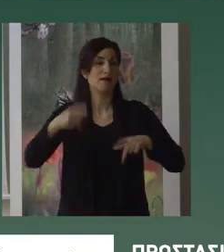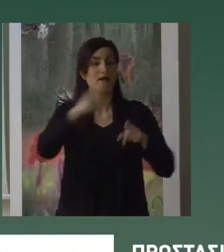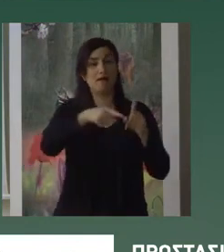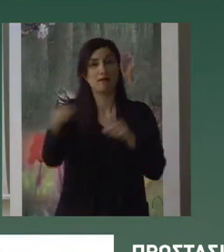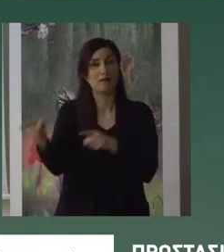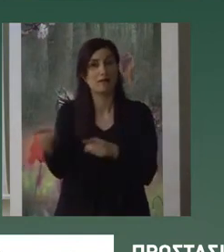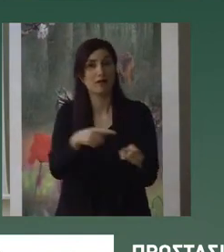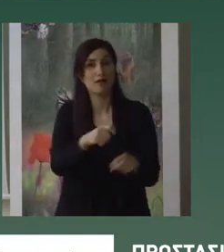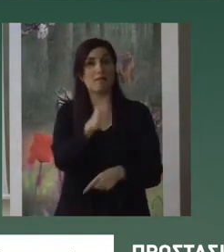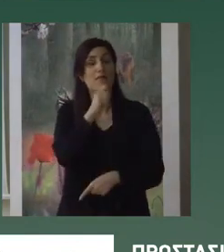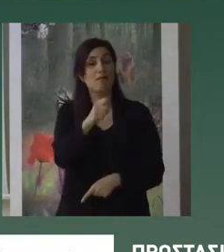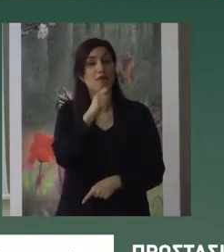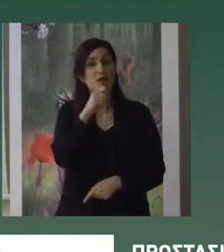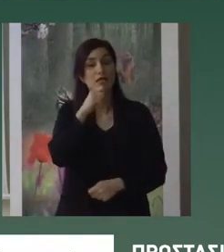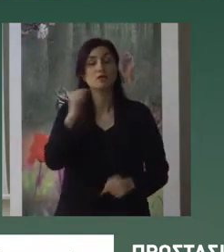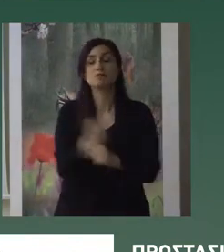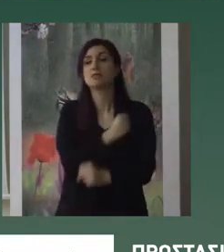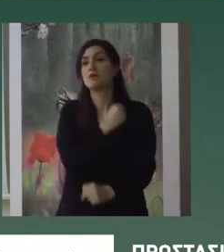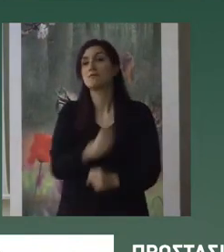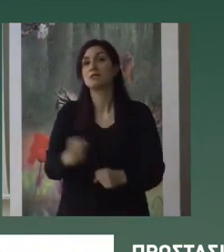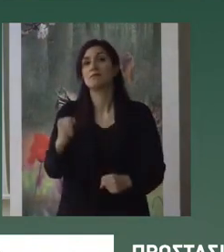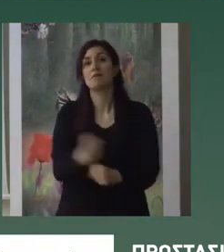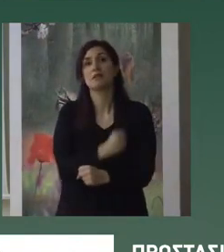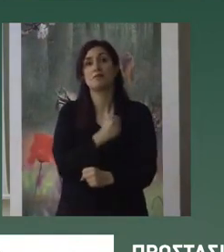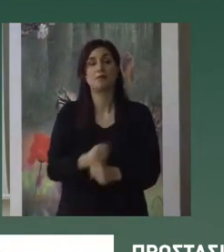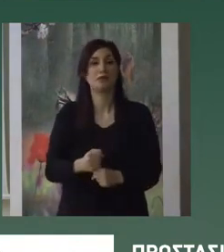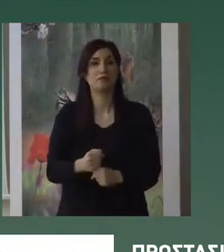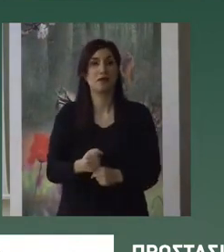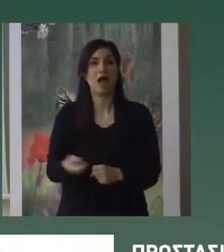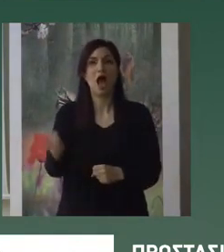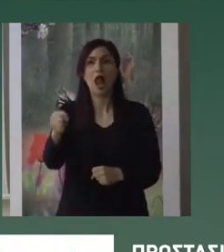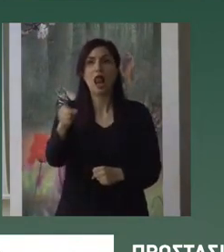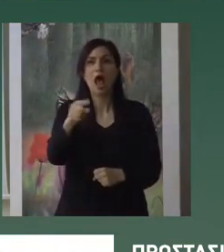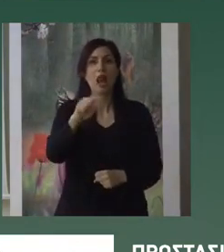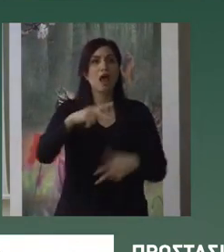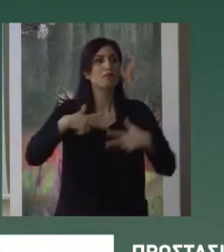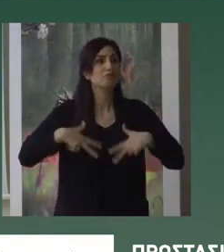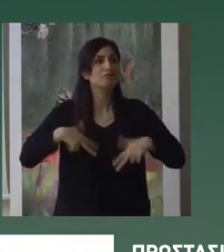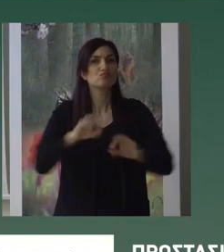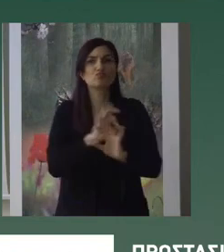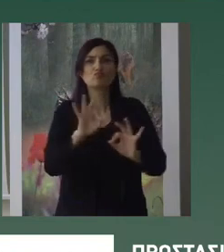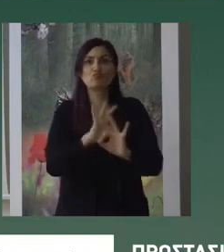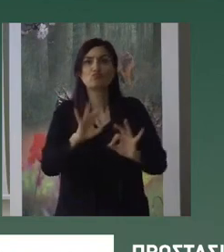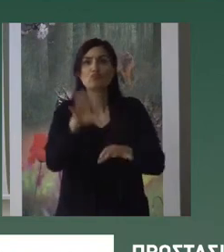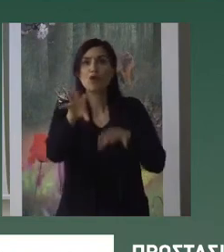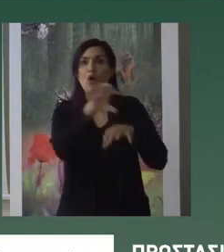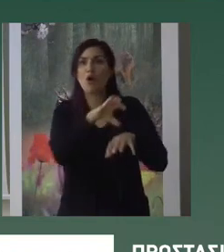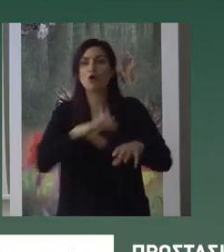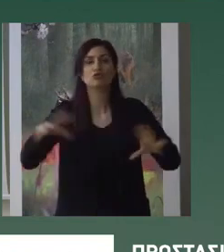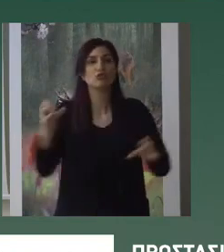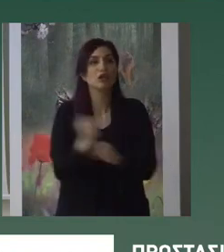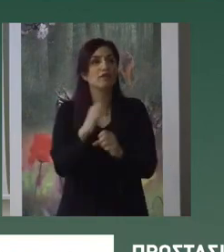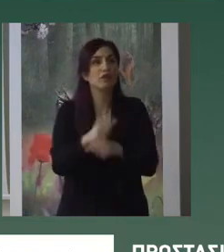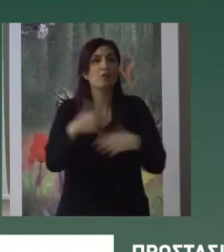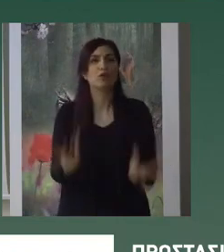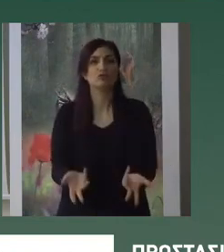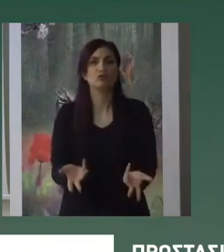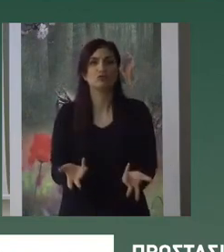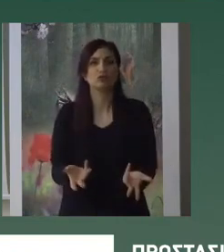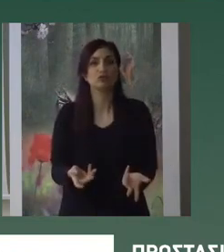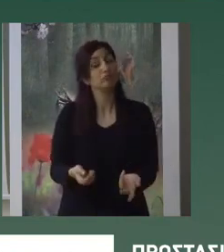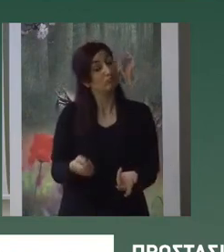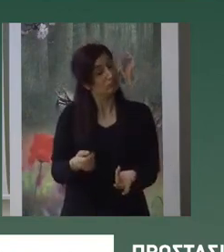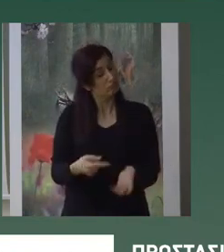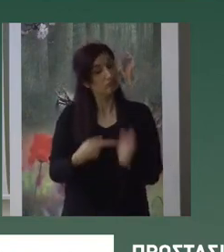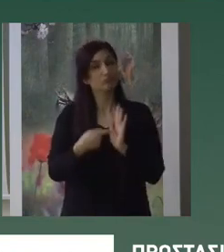χρόνο. Το καταφέρνουν άλλοι. Το καταφέρνουν. Δεν ανακαλύπτουμε κανένα τροχό. Αυτό είναι το Άμστερνταμ μόλις σε 2 χρόνια. Ένας